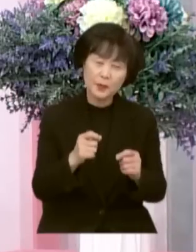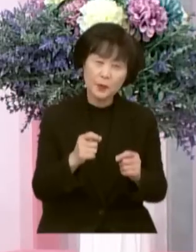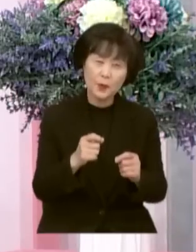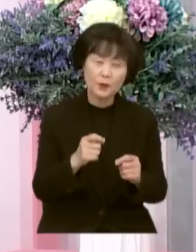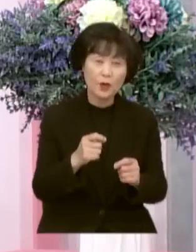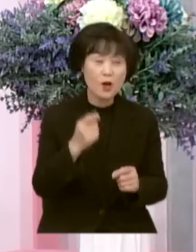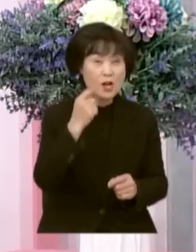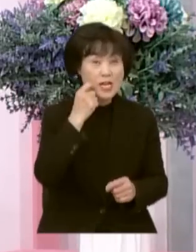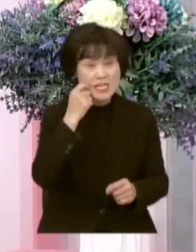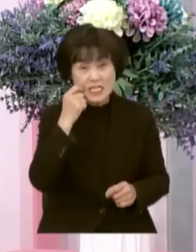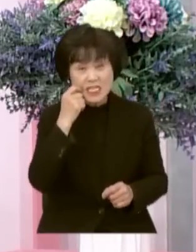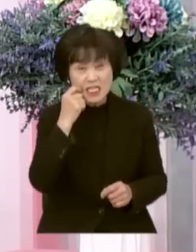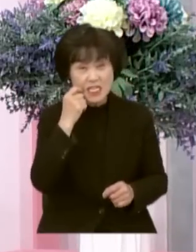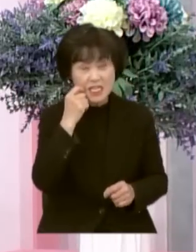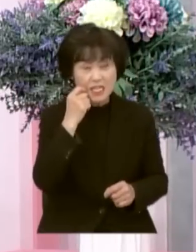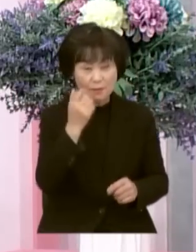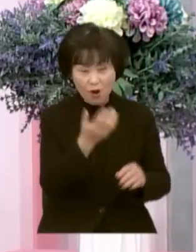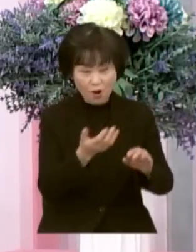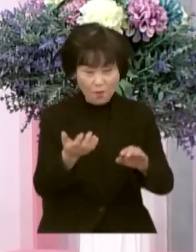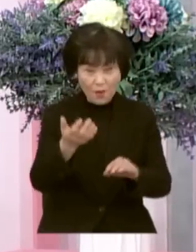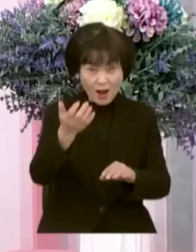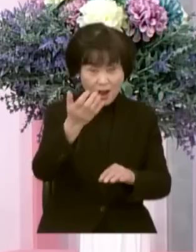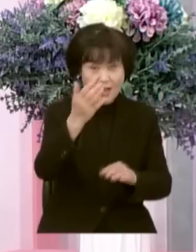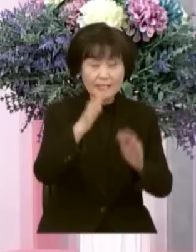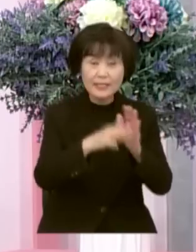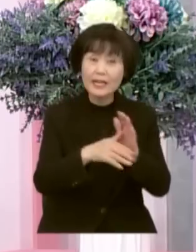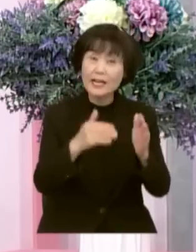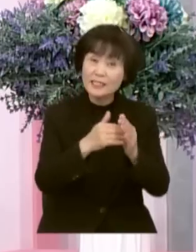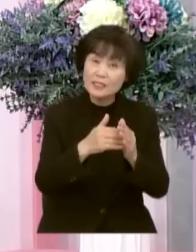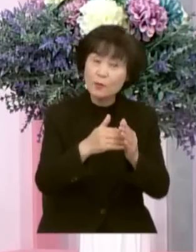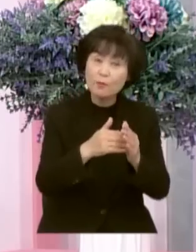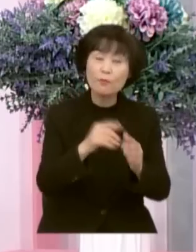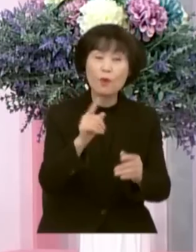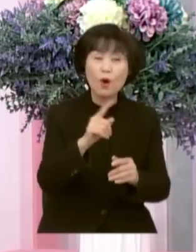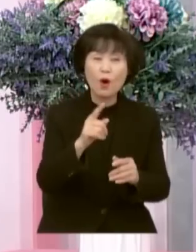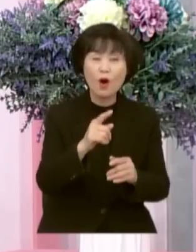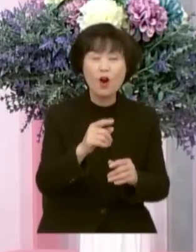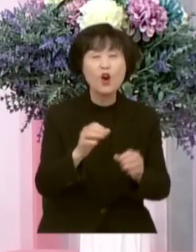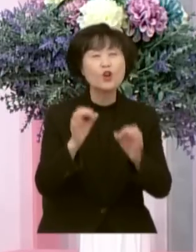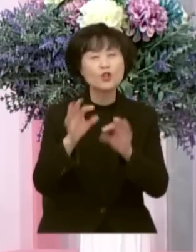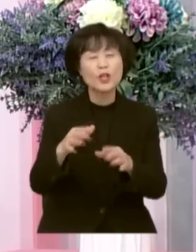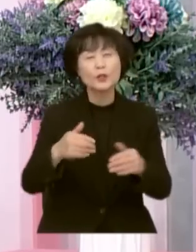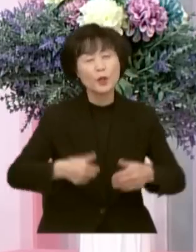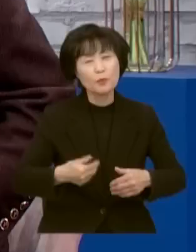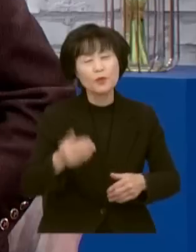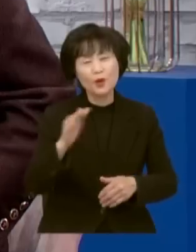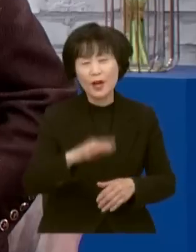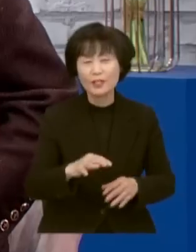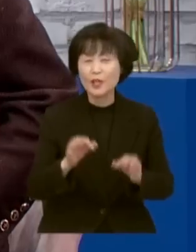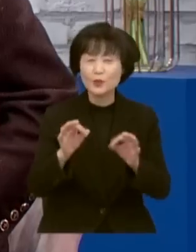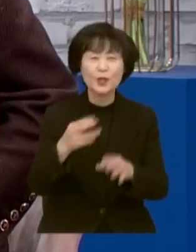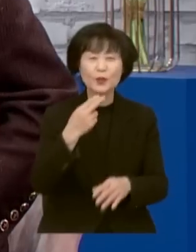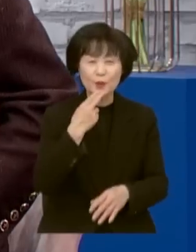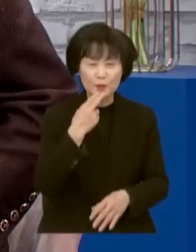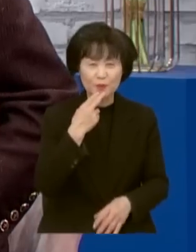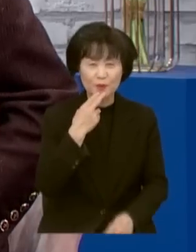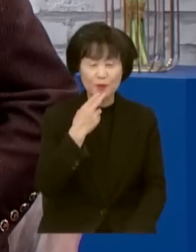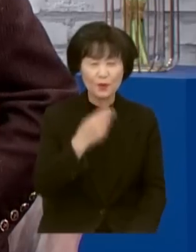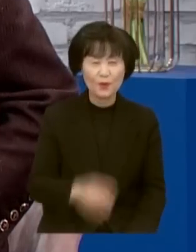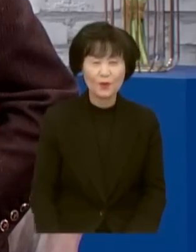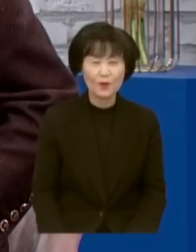궤도에 올라가기까지는 투자도 더 되어져야 되고 하는데 그럴 만한 여건도 없었어요. 예. 몇 명이